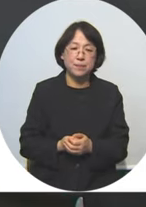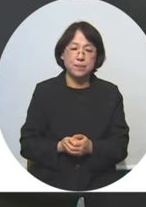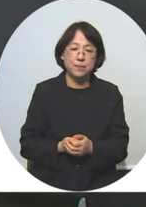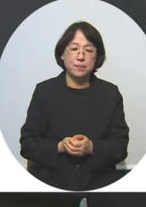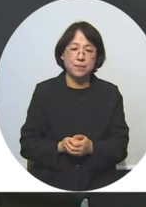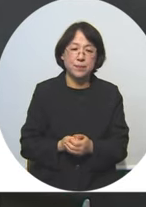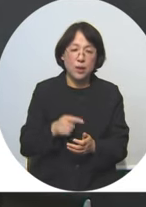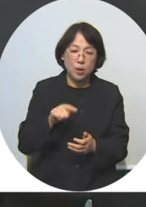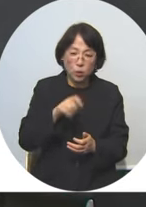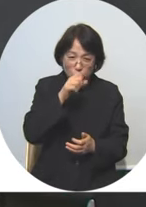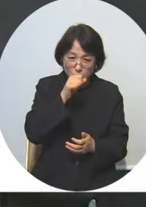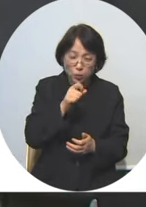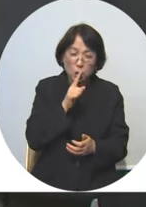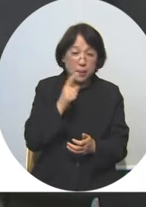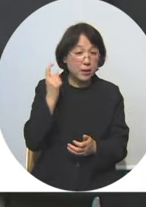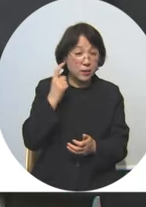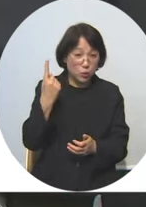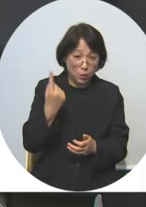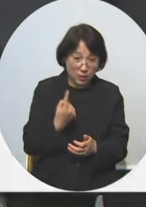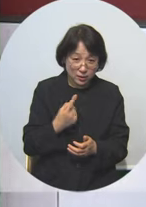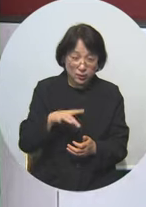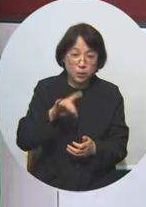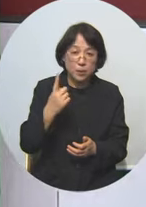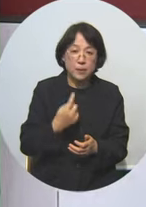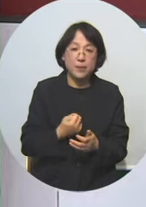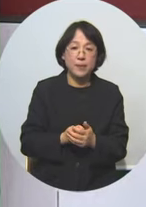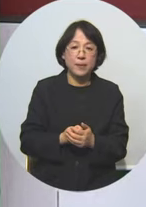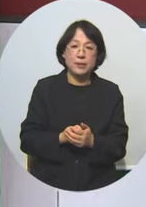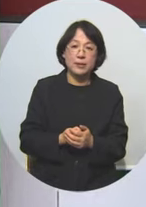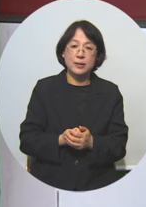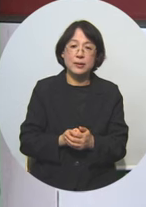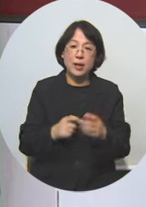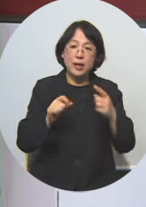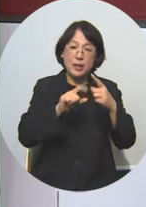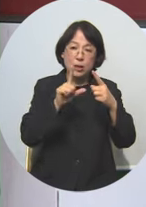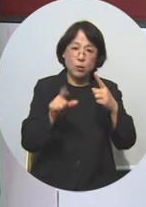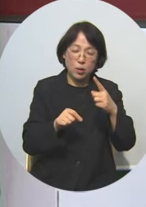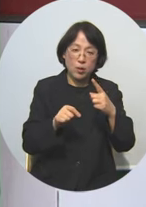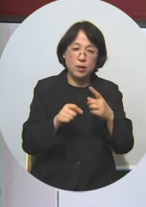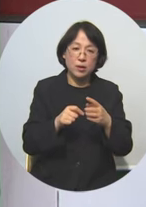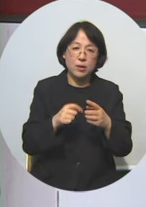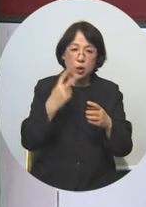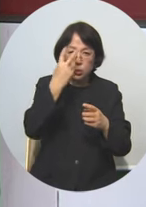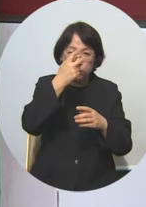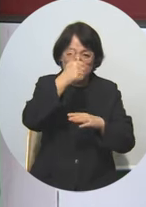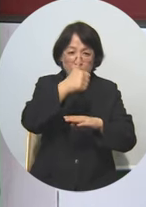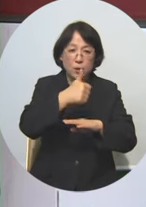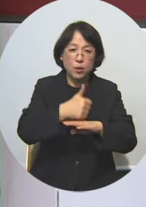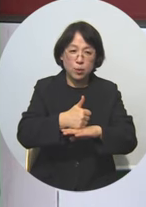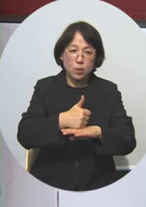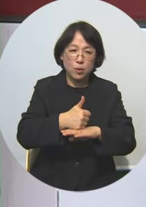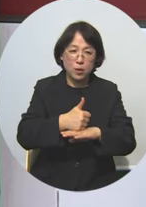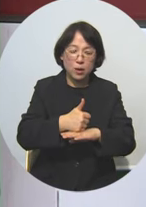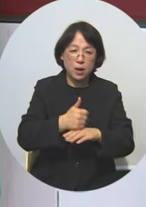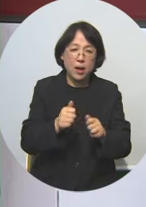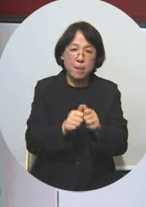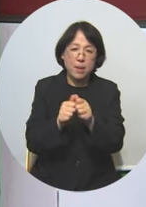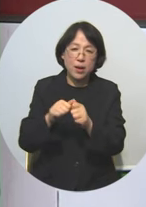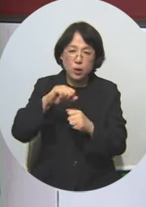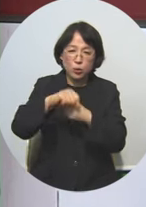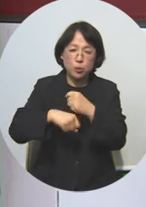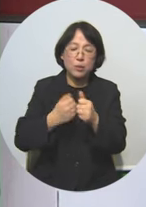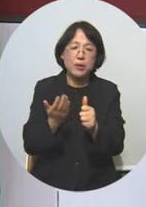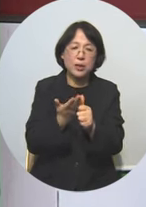오늘 근데 처음인데 네, 처음 왔습니다. 지난 1월 농림축산식품부의 조사 결과 반려동물을 키우며 드는